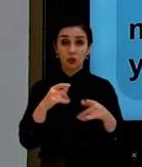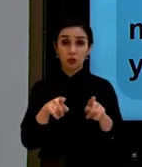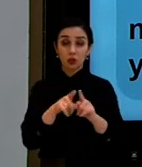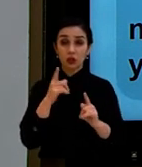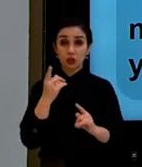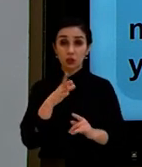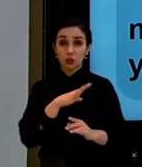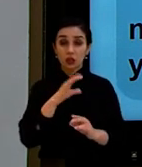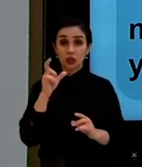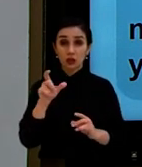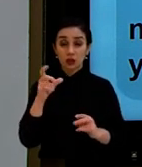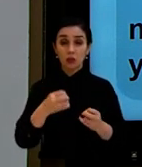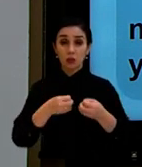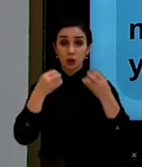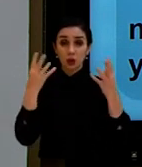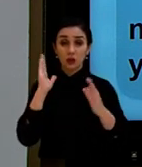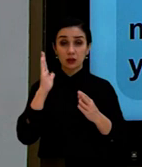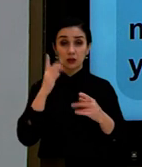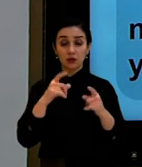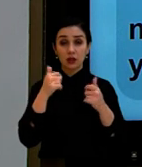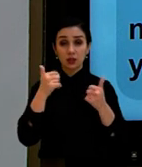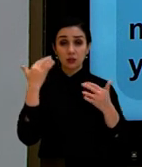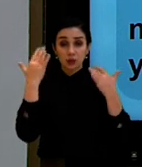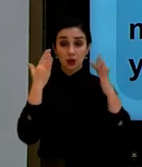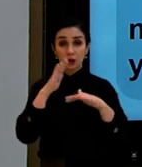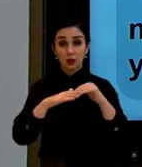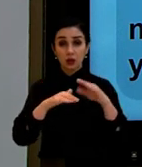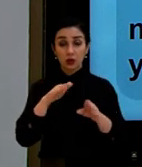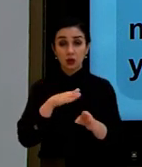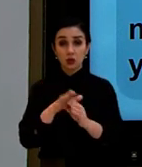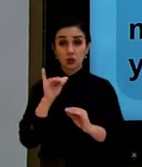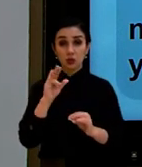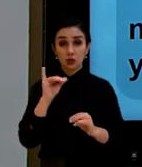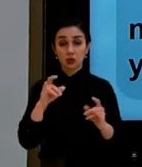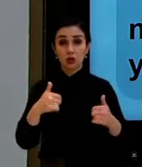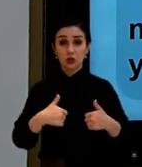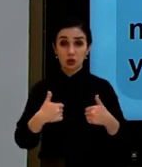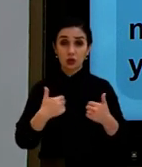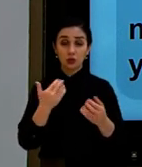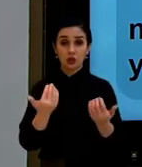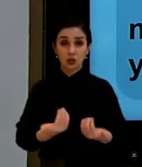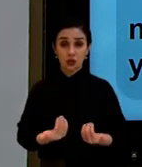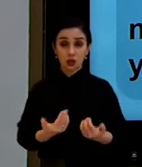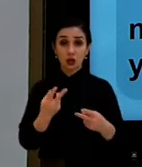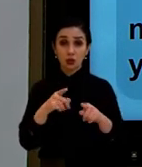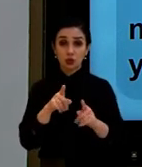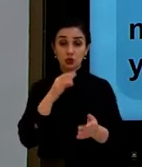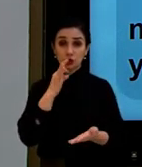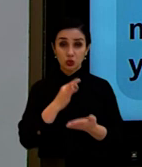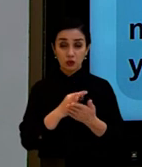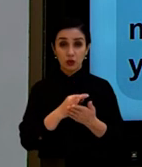quyidagicha bo'ldi. Inson porloq kelajak va ezgu maqsadlarni amalga oshirish uchun intilib yashaydi. Bu